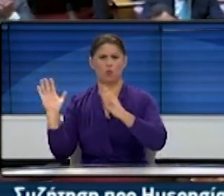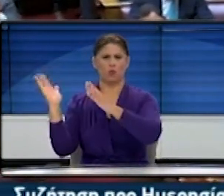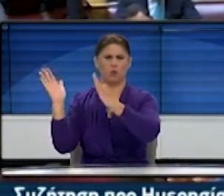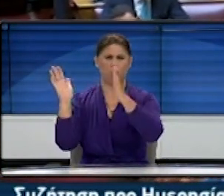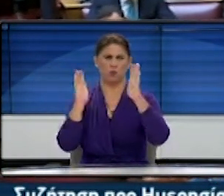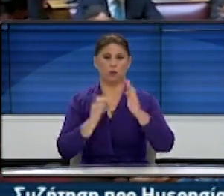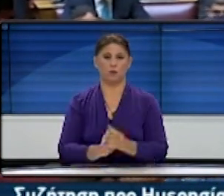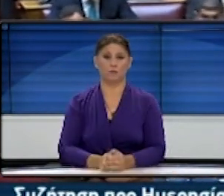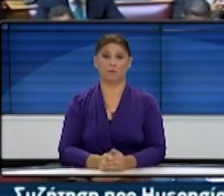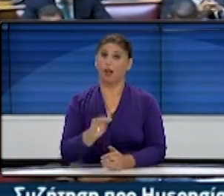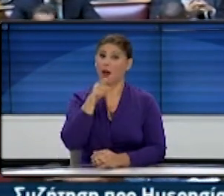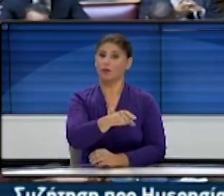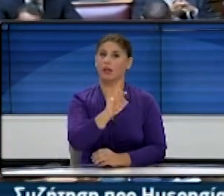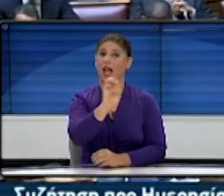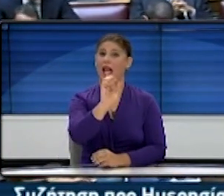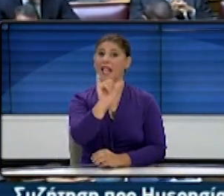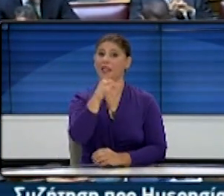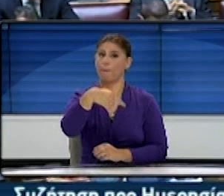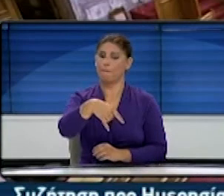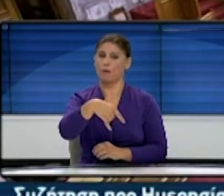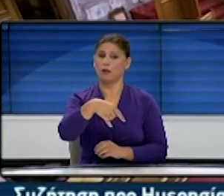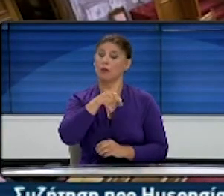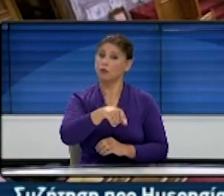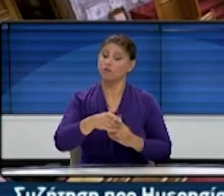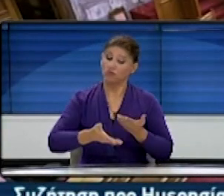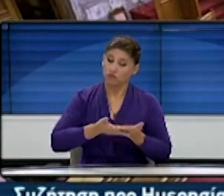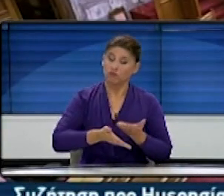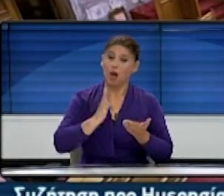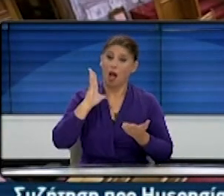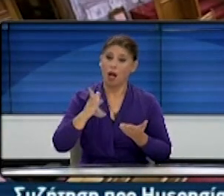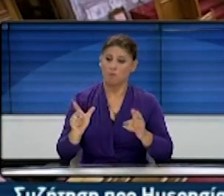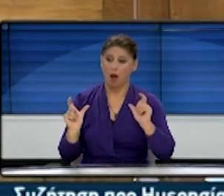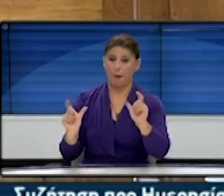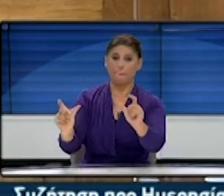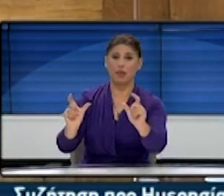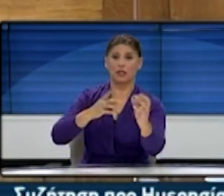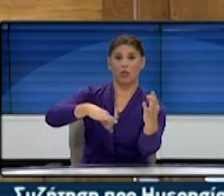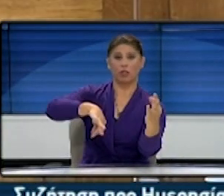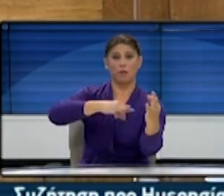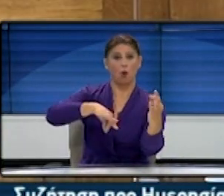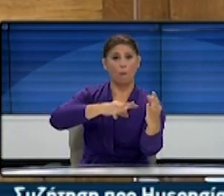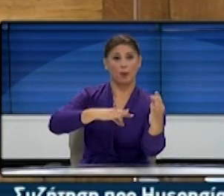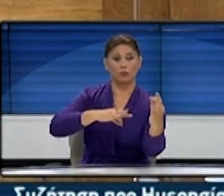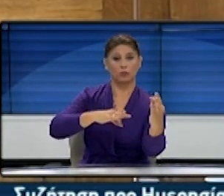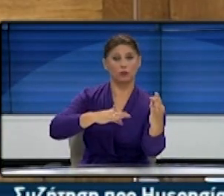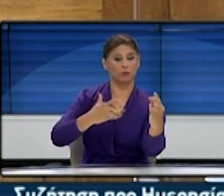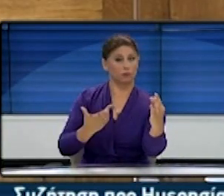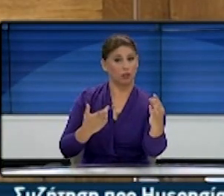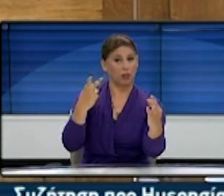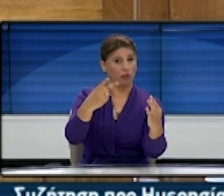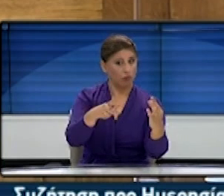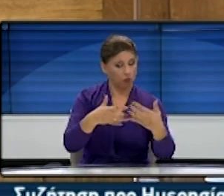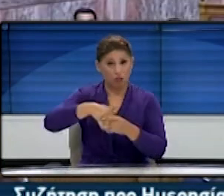οποίο εμείς καλούμε τον κόσμο που είναι στην αποχή, που είναι απογοητευμένος από τη δεκαετή κρίση και αυτά που ζούμε, να έρθει να ψηφίσει, να